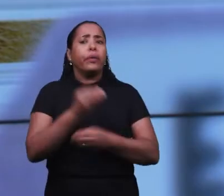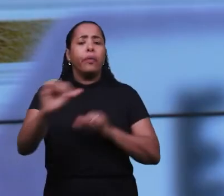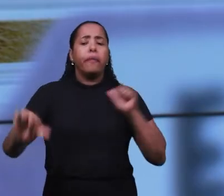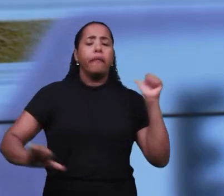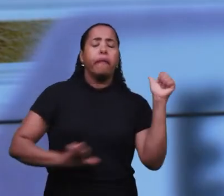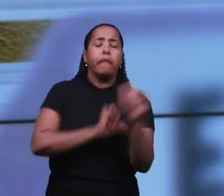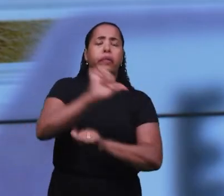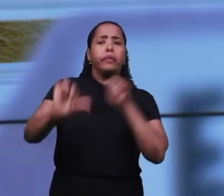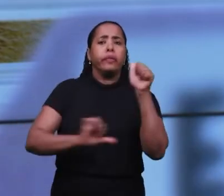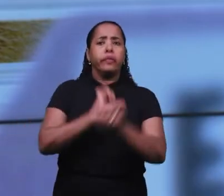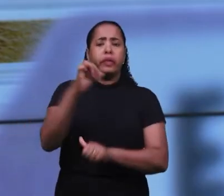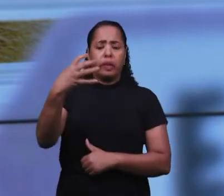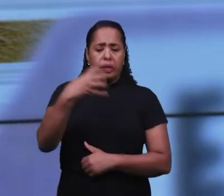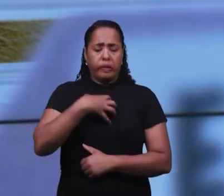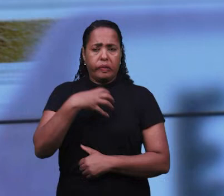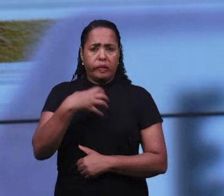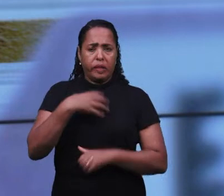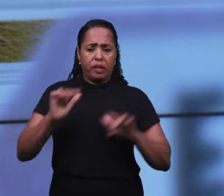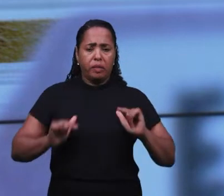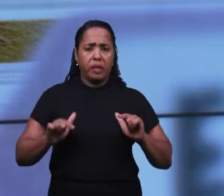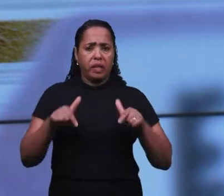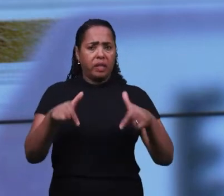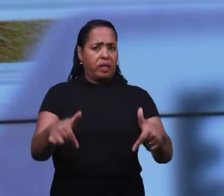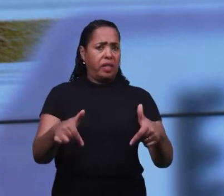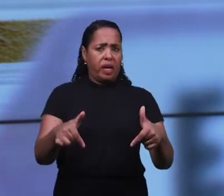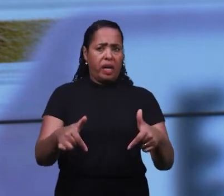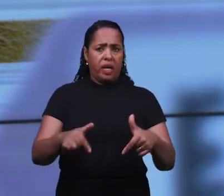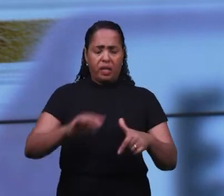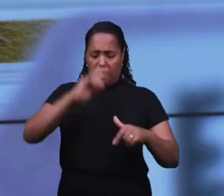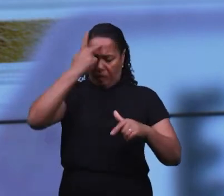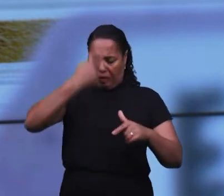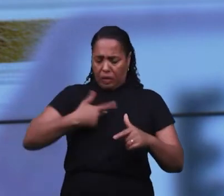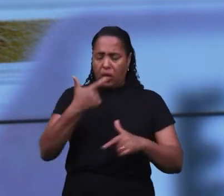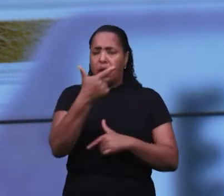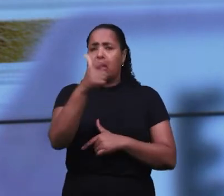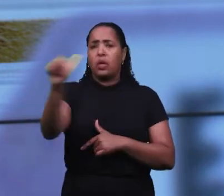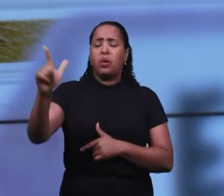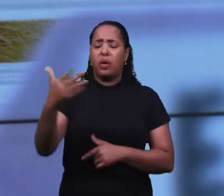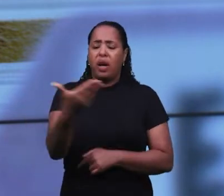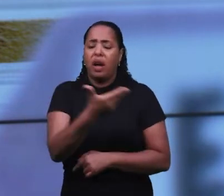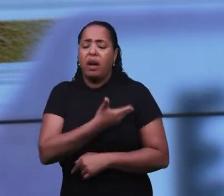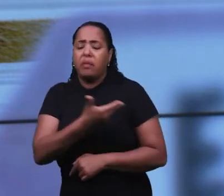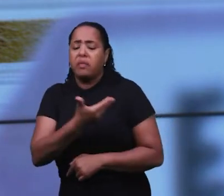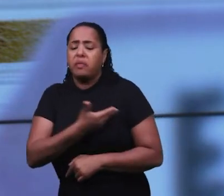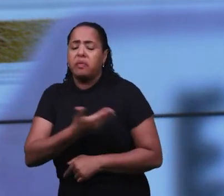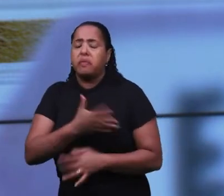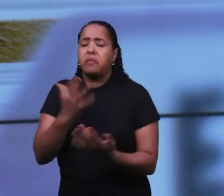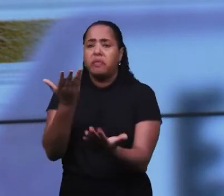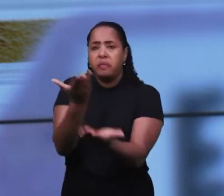sentiment d'infériorité. Et comment faire revenir ce sentiment